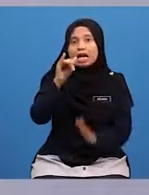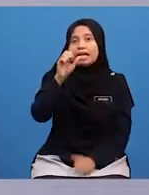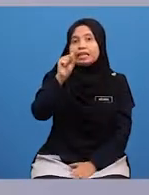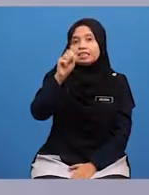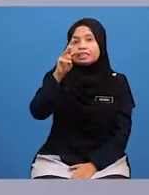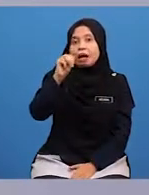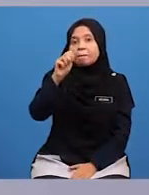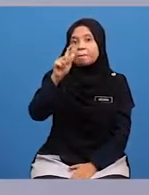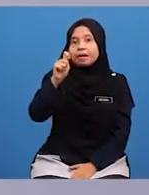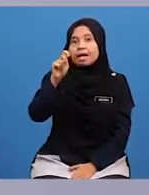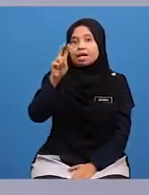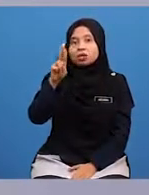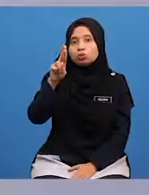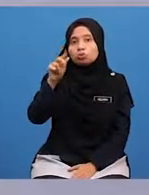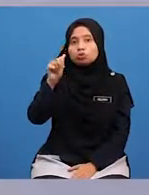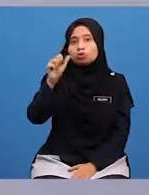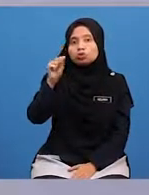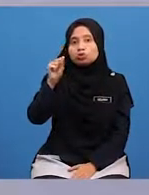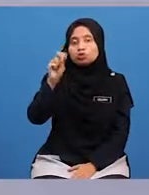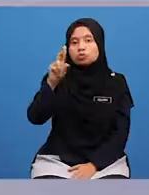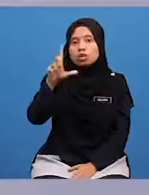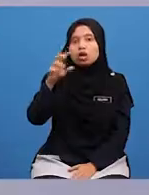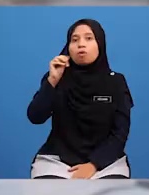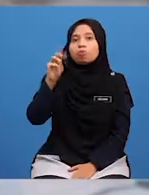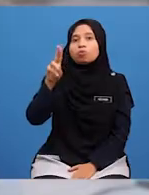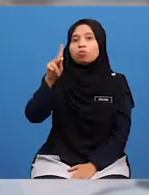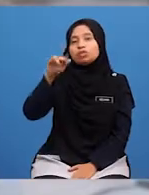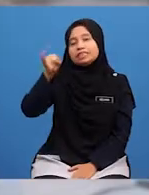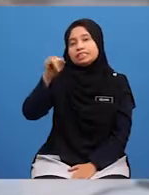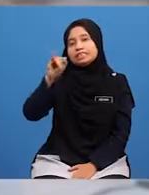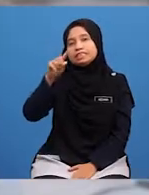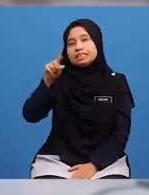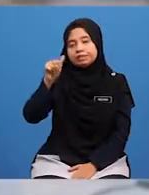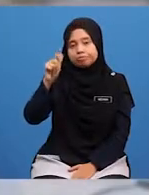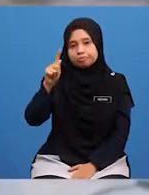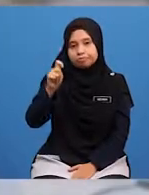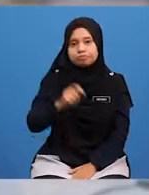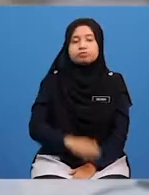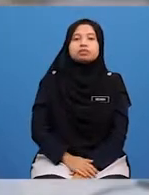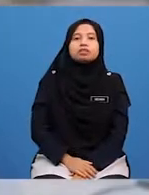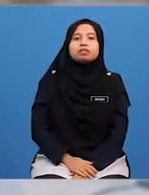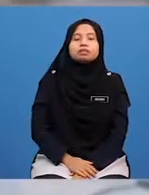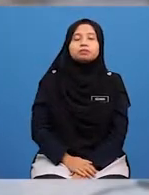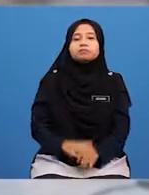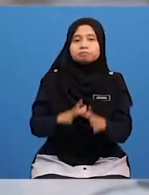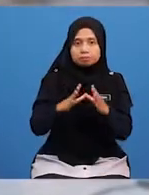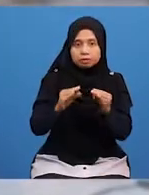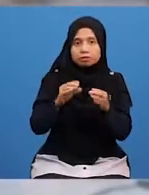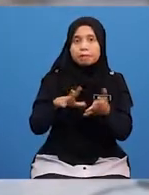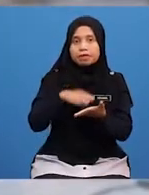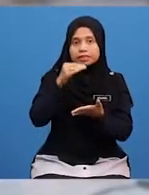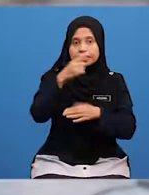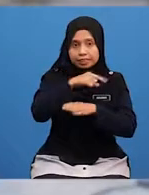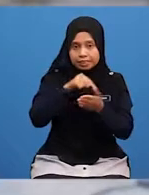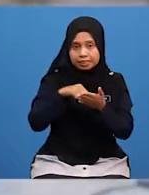Rasul, mukjizat dan Rasul Ulul Azmi. InsyaAllah, selesai pelajaran kita hari ini, kita akan